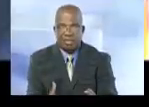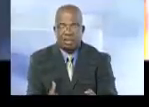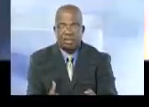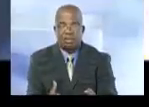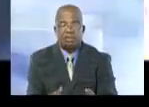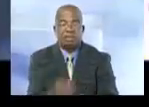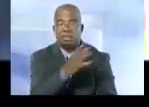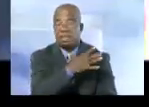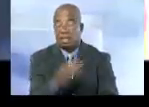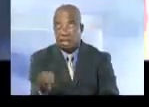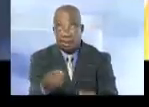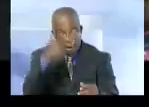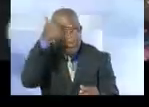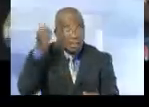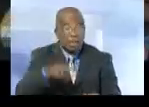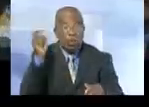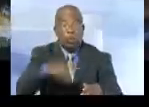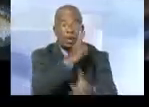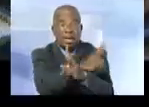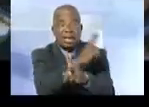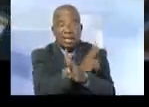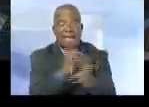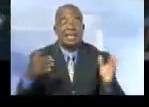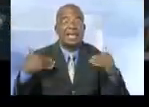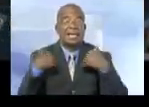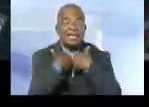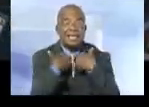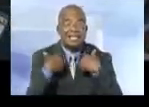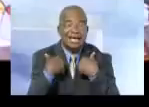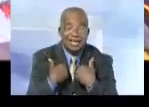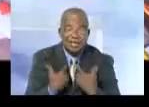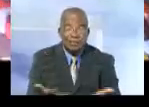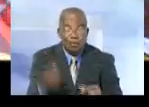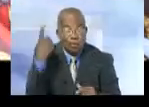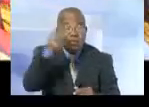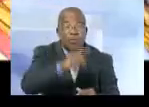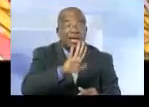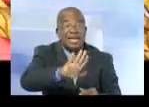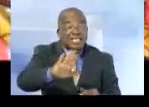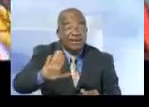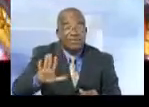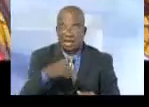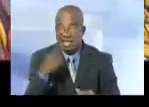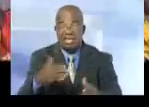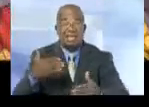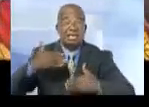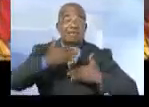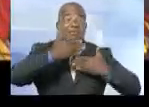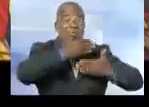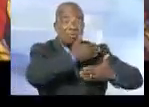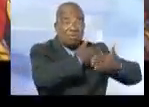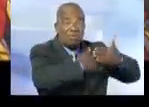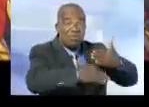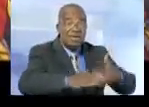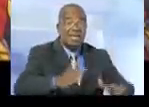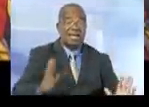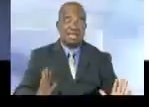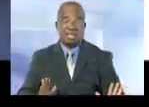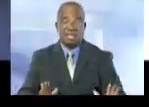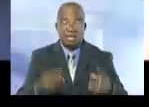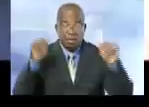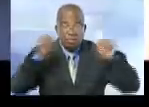de sensibilisation des populations sur la sauvegarde des forêts classées en Côte d'Ivoire. Selon Mathieu Babodaré, trois mois après la